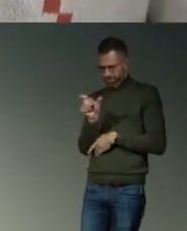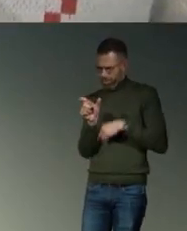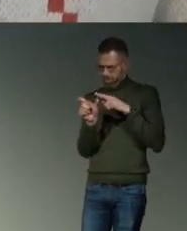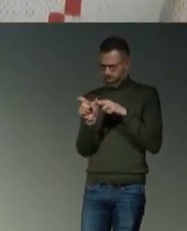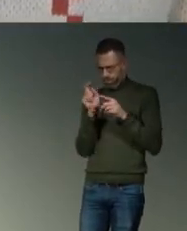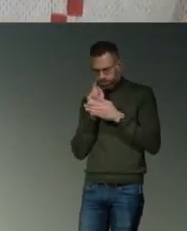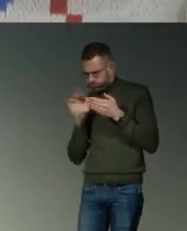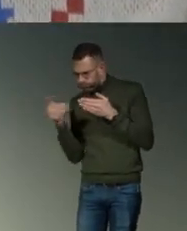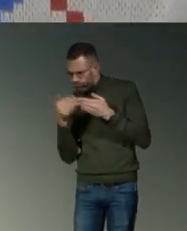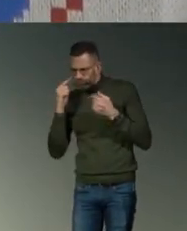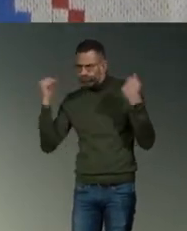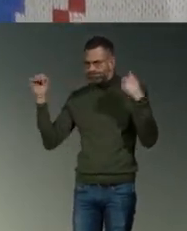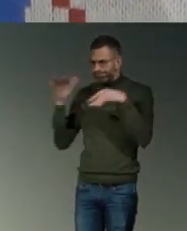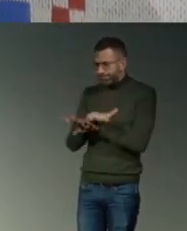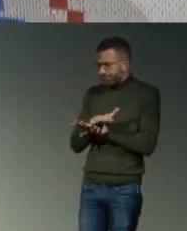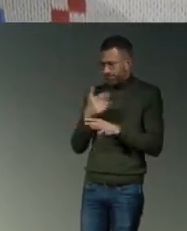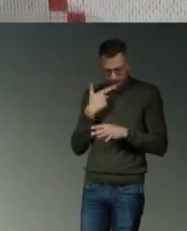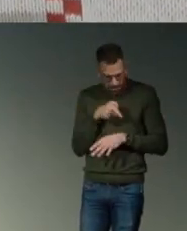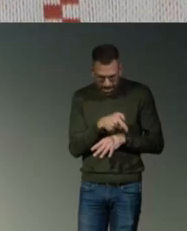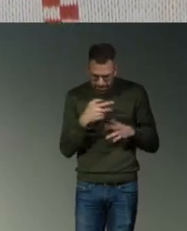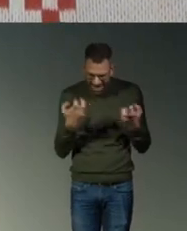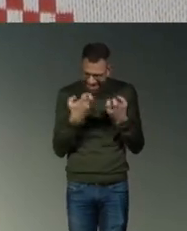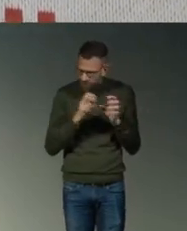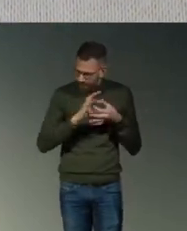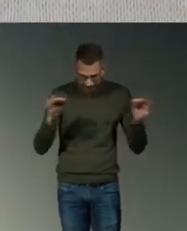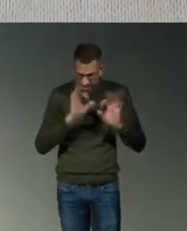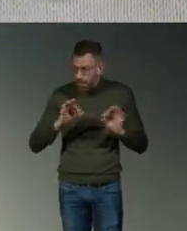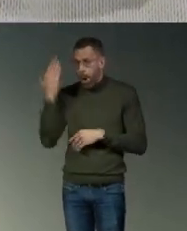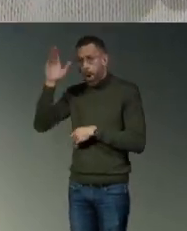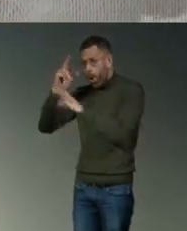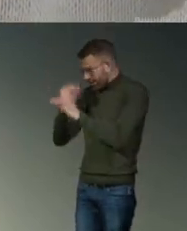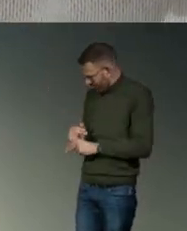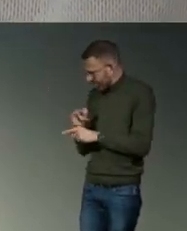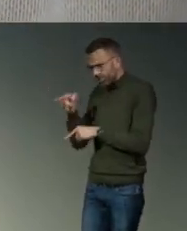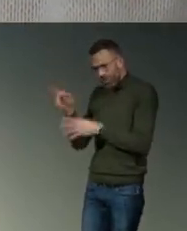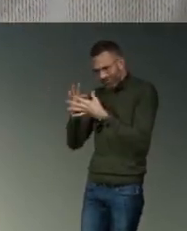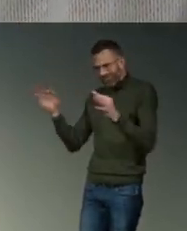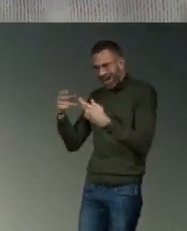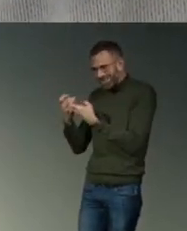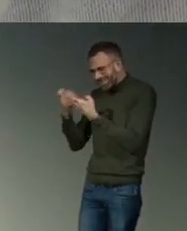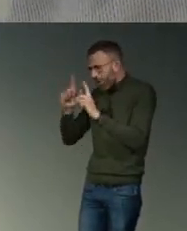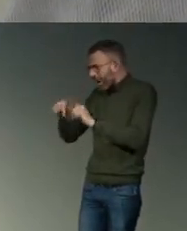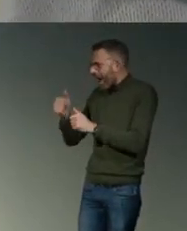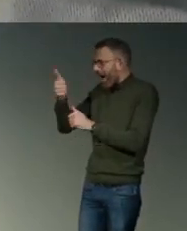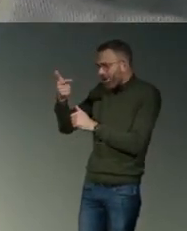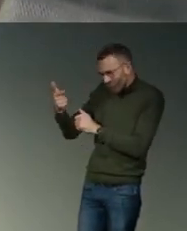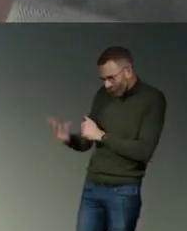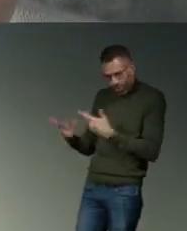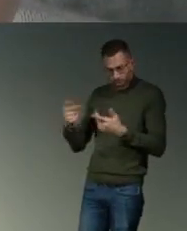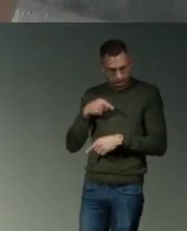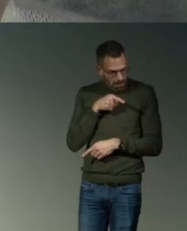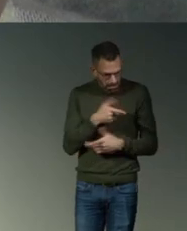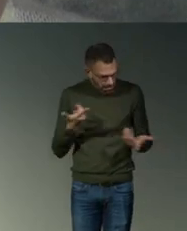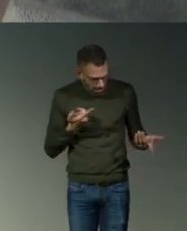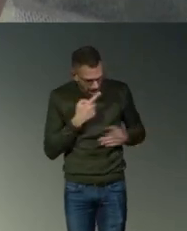à l'abus, sans même une citation à titre d'exemple, quand toutes les autres définitions en ont au moins une, parfois jusqu'à trois, faut-il supposer que les